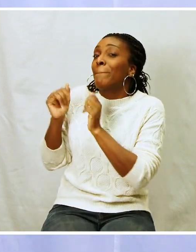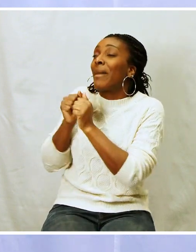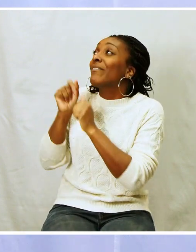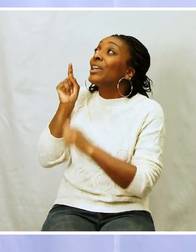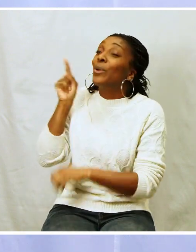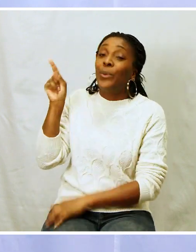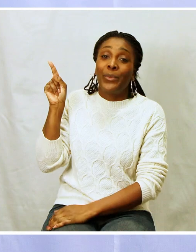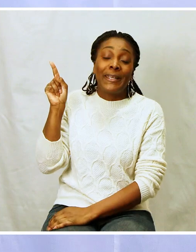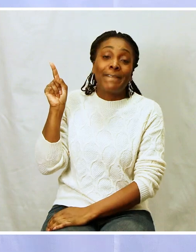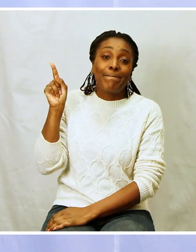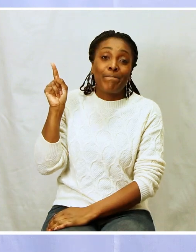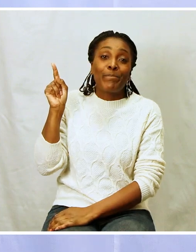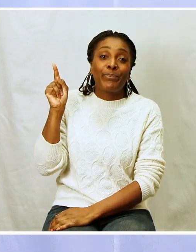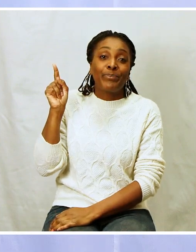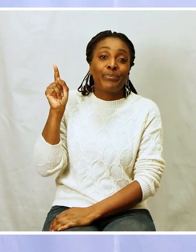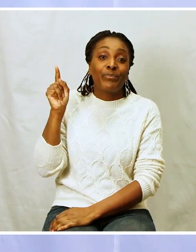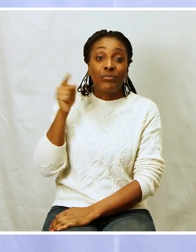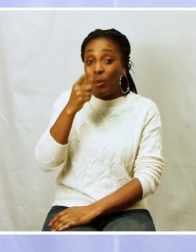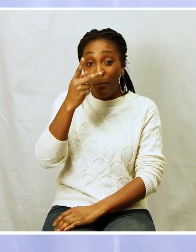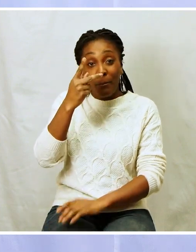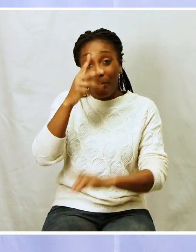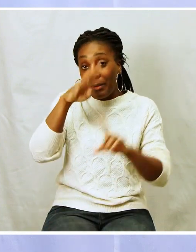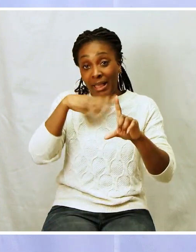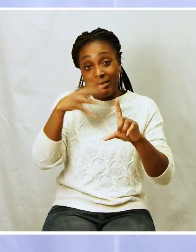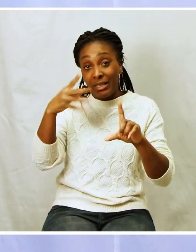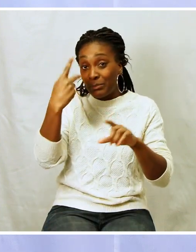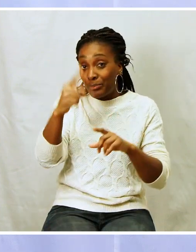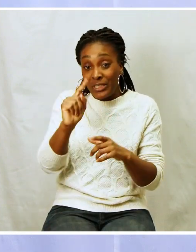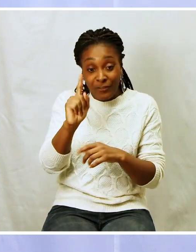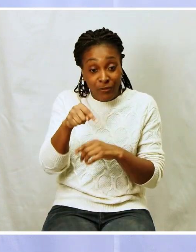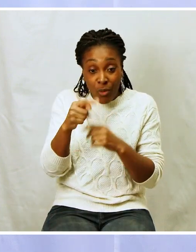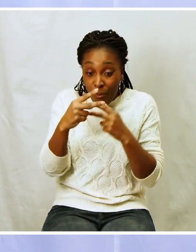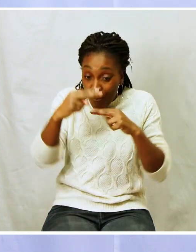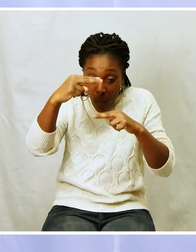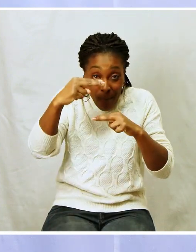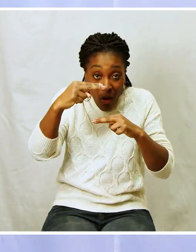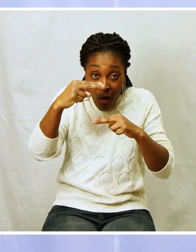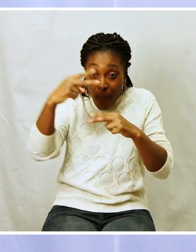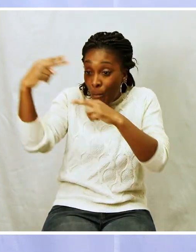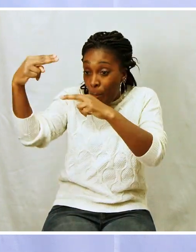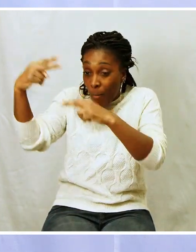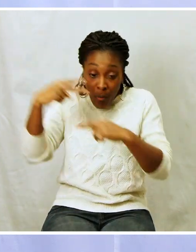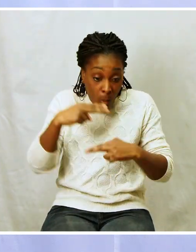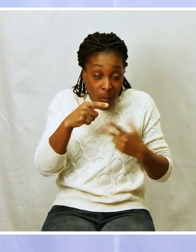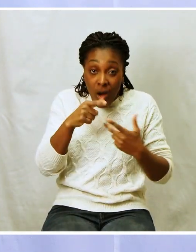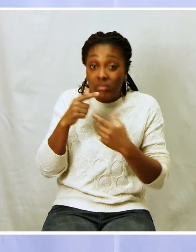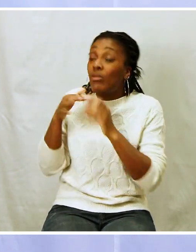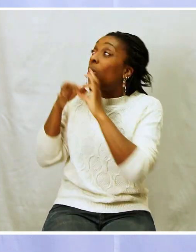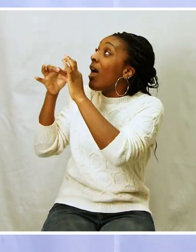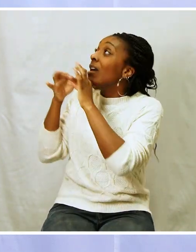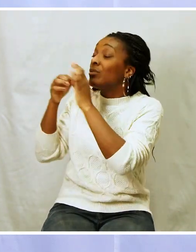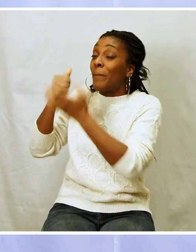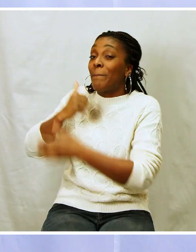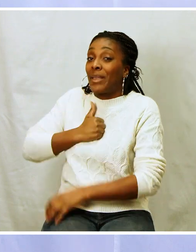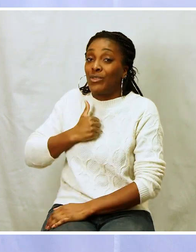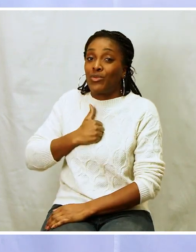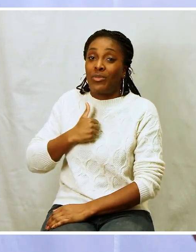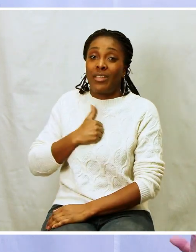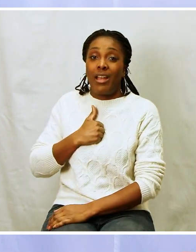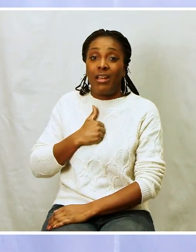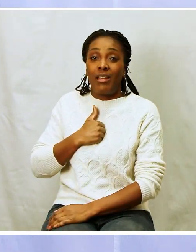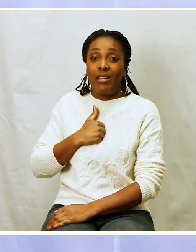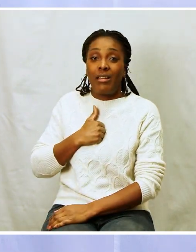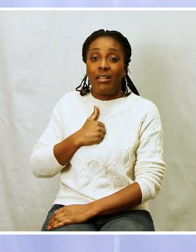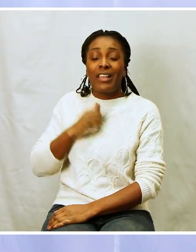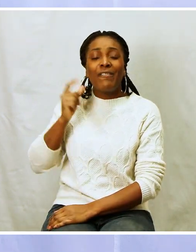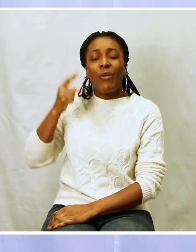À prendre eh bien, dans ton agenda peut-être un temps particulier, un temps d'intimité avec Dieu. Nous sommes appelés à être dans la communion continuelle avec